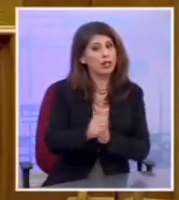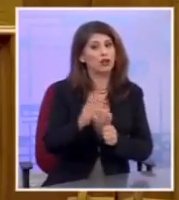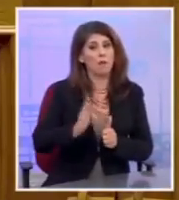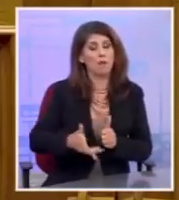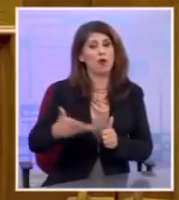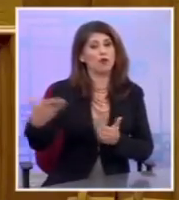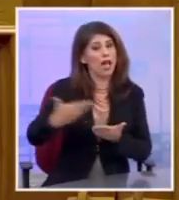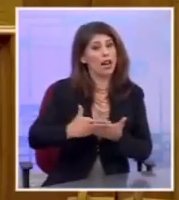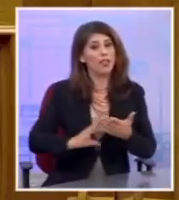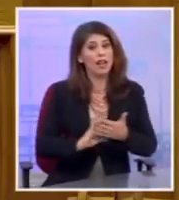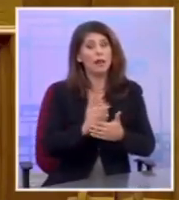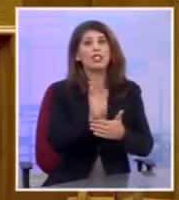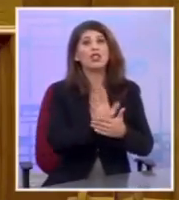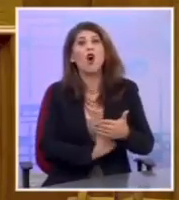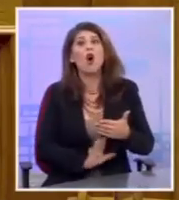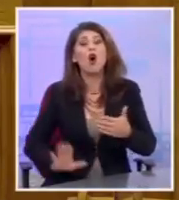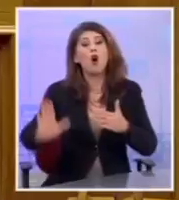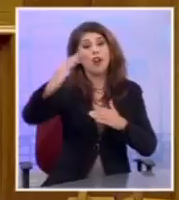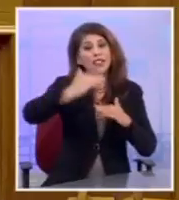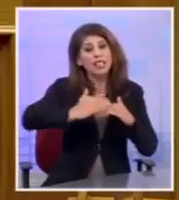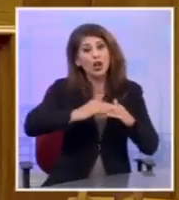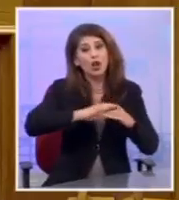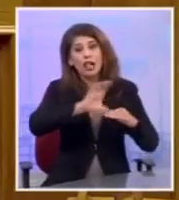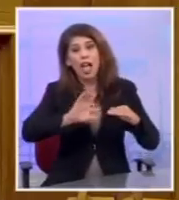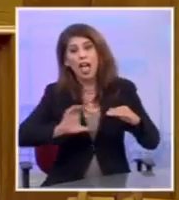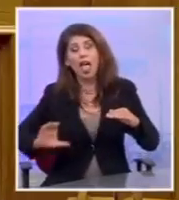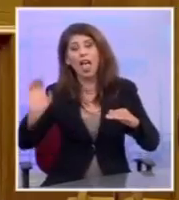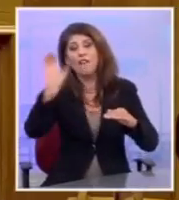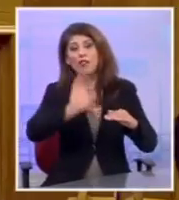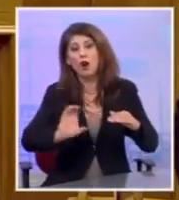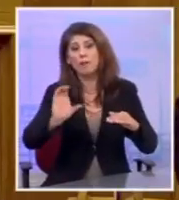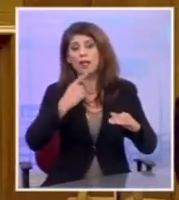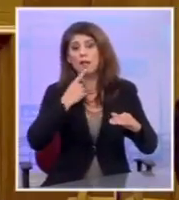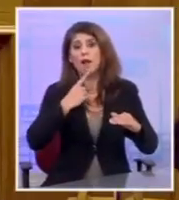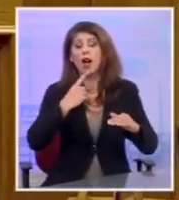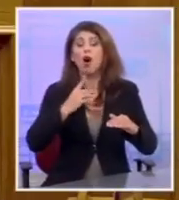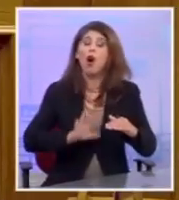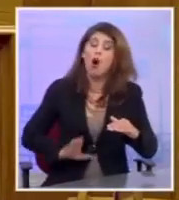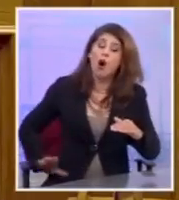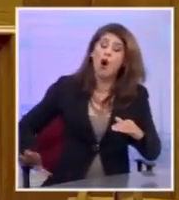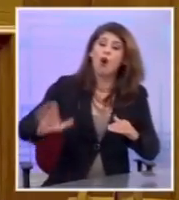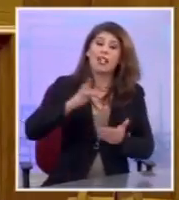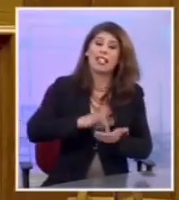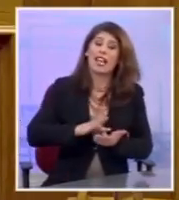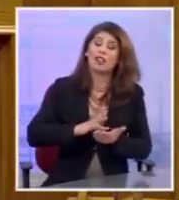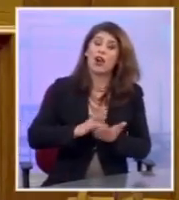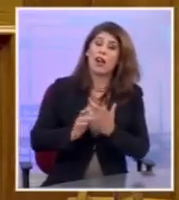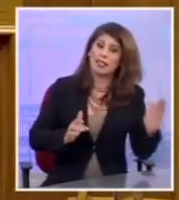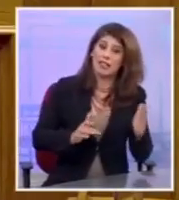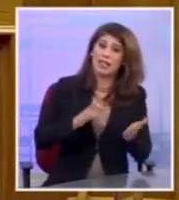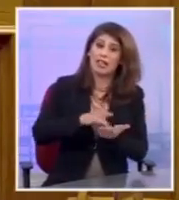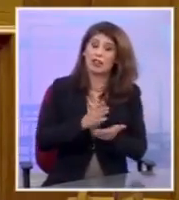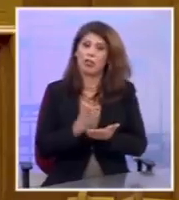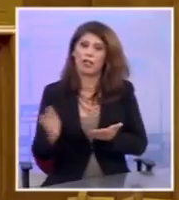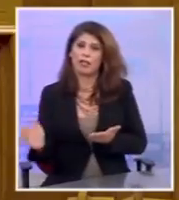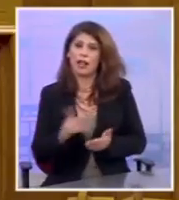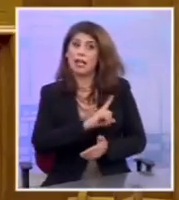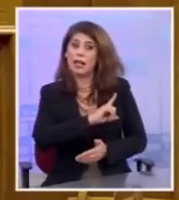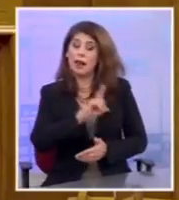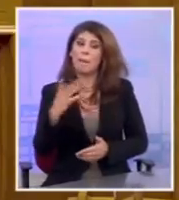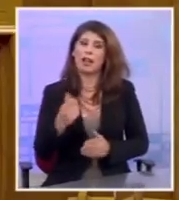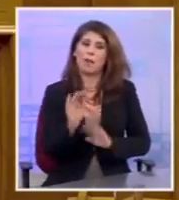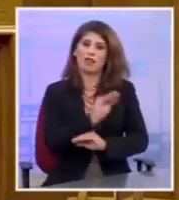έρθει η ανάπτυξη σε όλη την Νότιο Ευρώπη, είπατε όλοι οι κεντροαριστεροί και όλοι οι κεντροδεξοί στην Ευρώπη να μην έχουμε αυτές